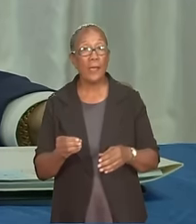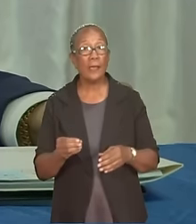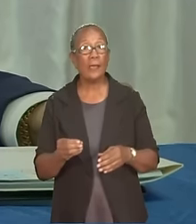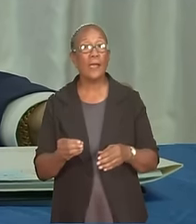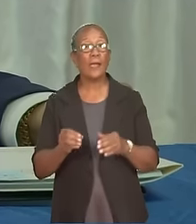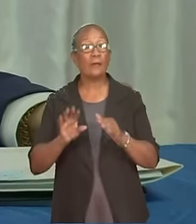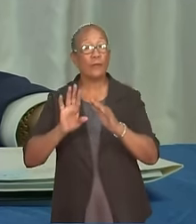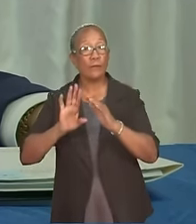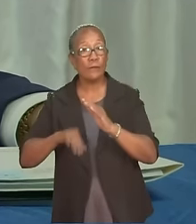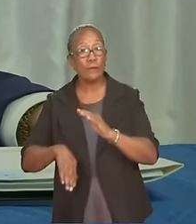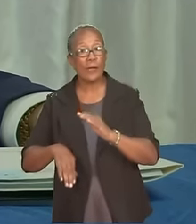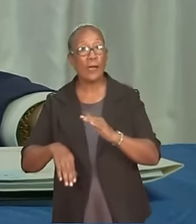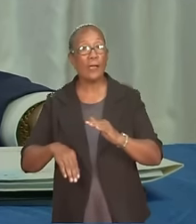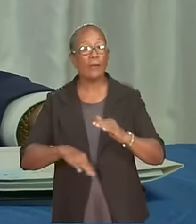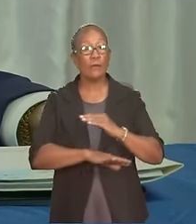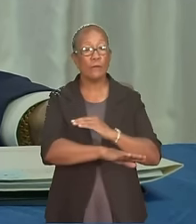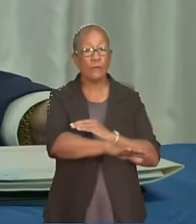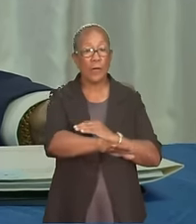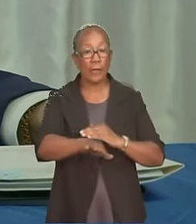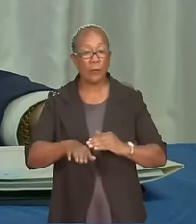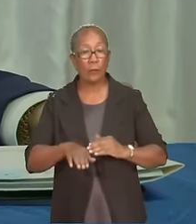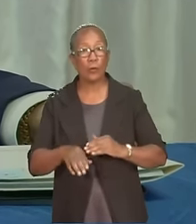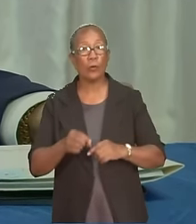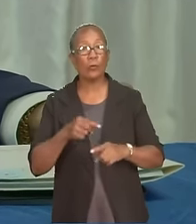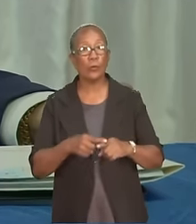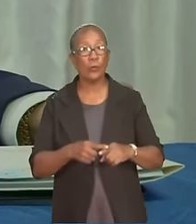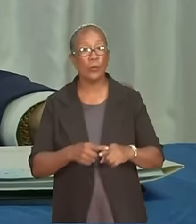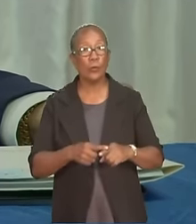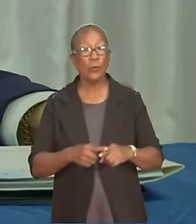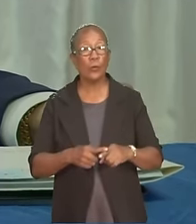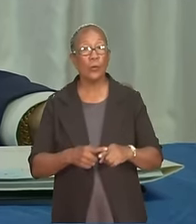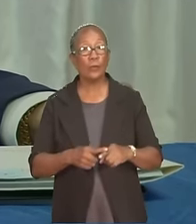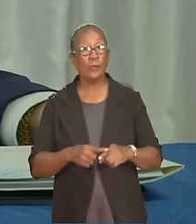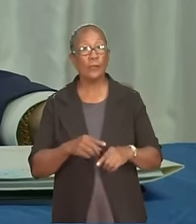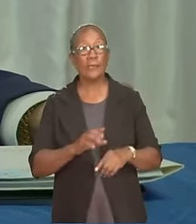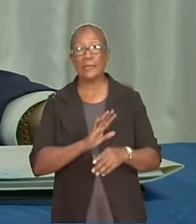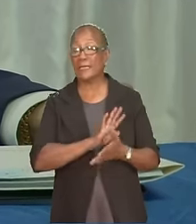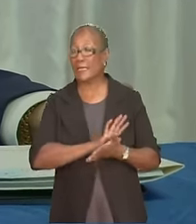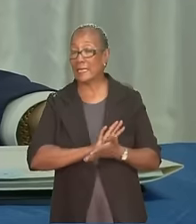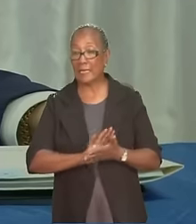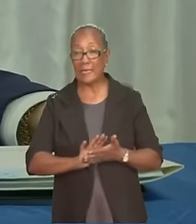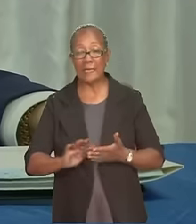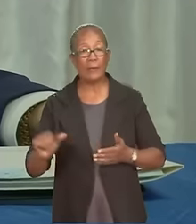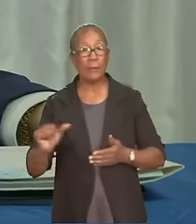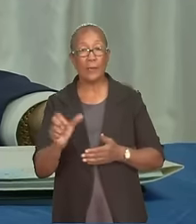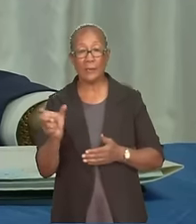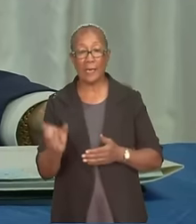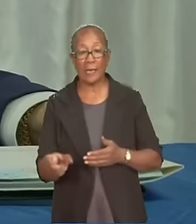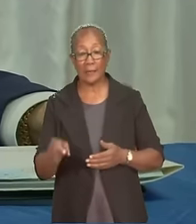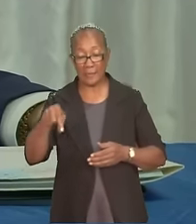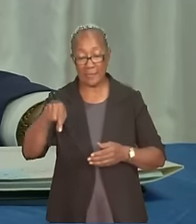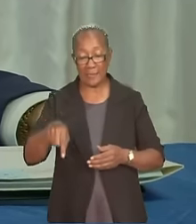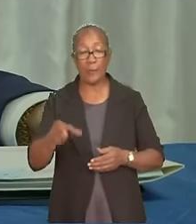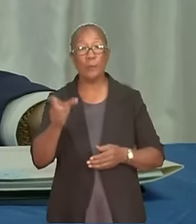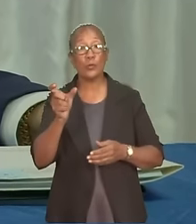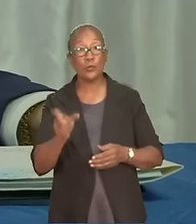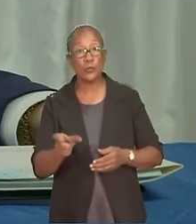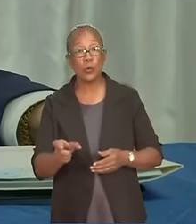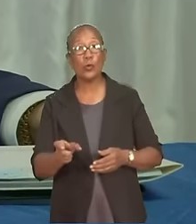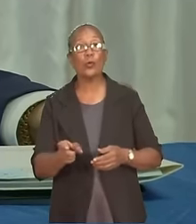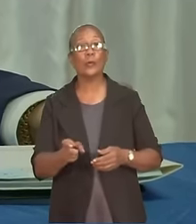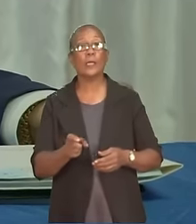van grondhuur, bij het vervallen van erfpacht, dat niemand anders dan deze personen die gronden